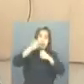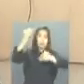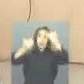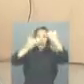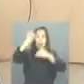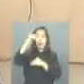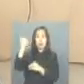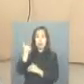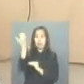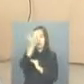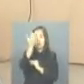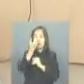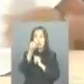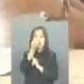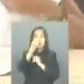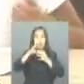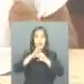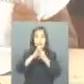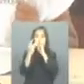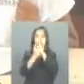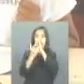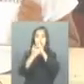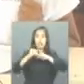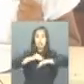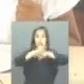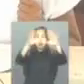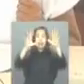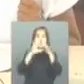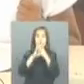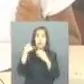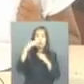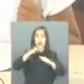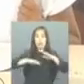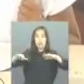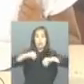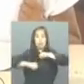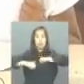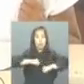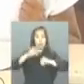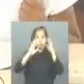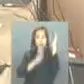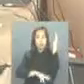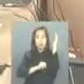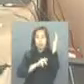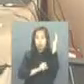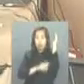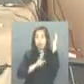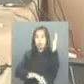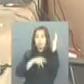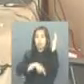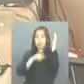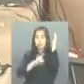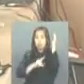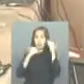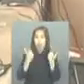ดผ่านทางอินเทอร์เน็ตโดยเด็กและเยาวชนในนามเด็กใต้ใจข่าวจากจังหวัดนครศรีธรรมราชและจังหวัดพัทลุงเด็กๆกลุ่มนี้จะ